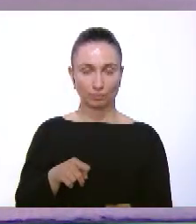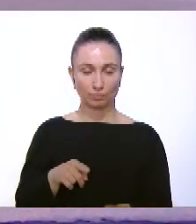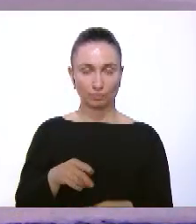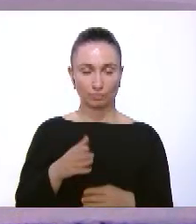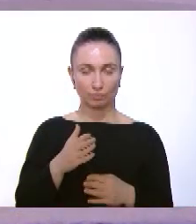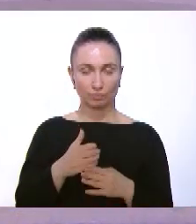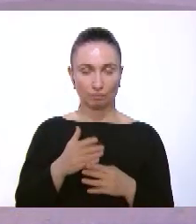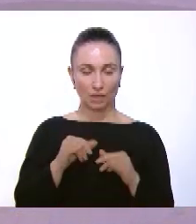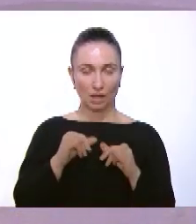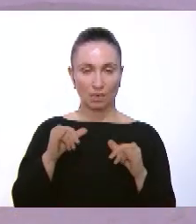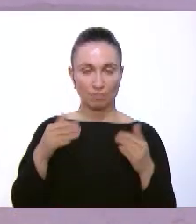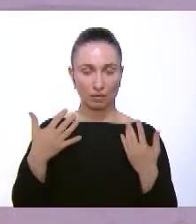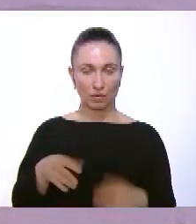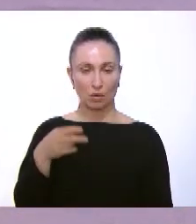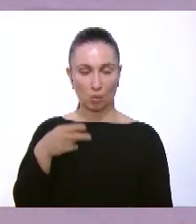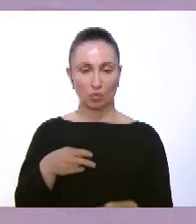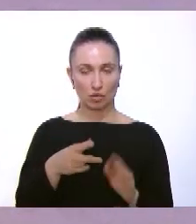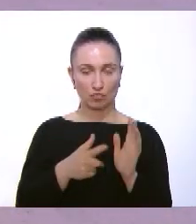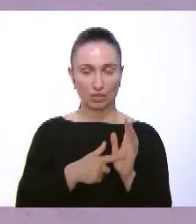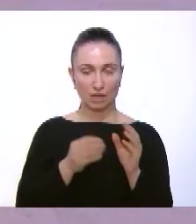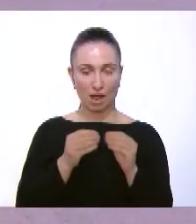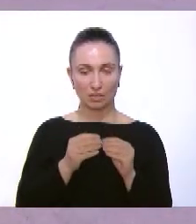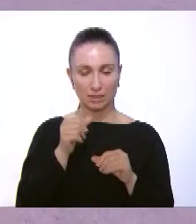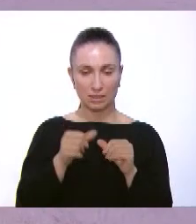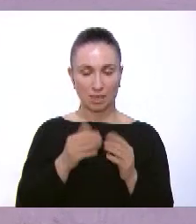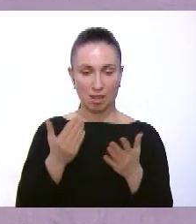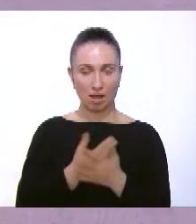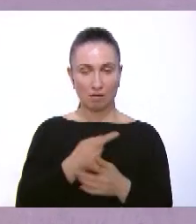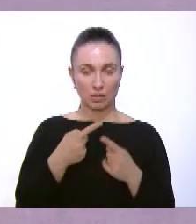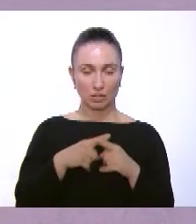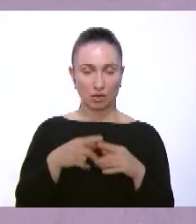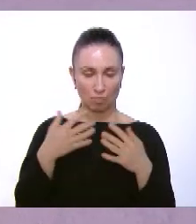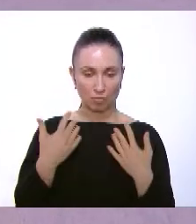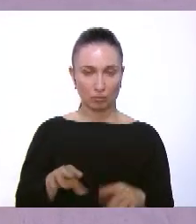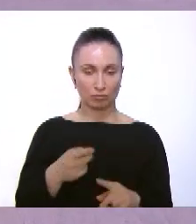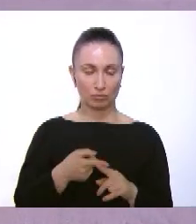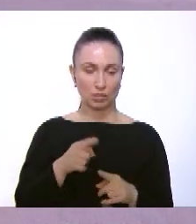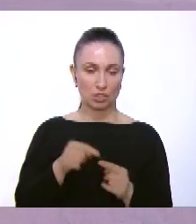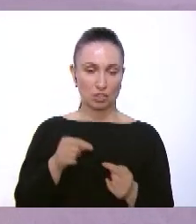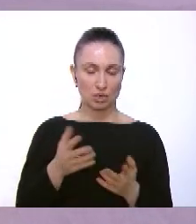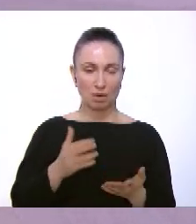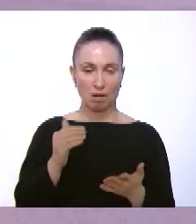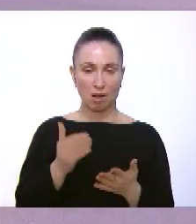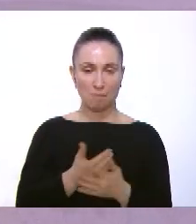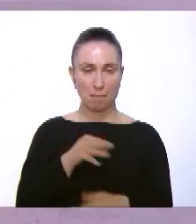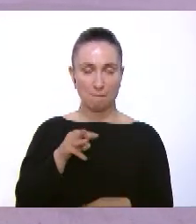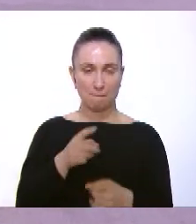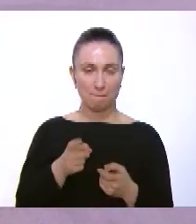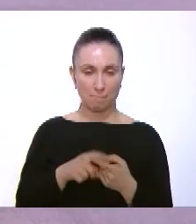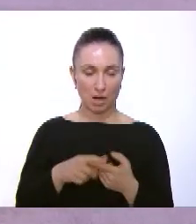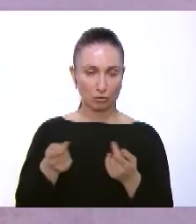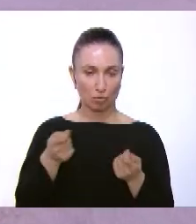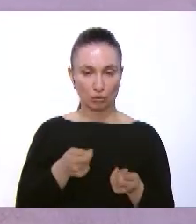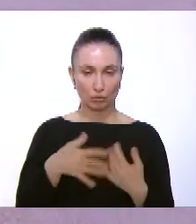განერგილია, რომ განვითარდა 2007 წლიდან ახალი ტექნოლოგიები, შესაბამისად ახალი მეთოდოლოგიები